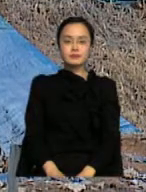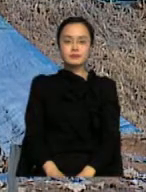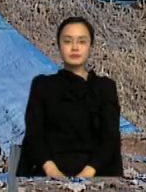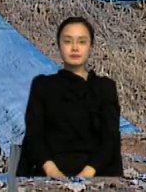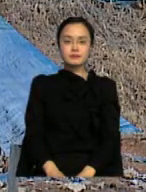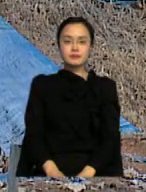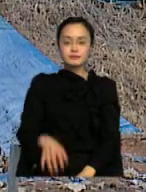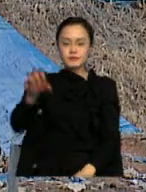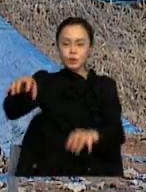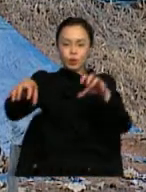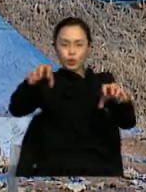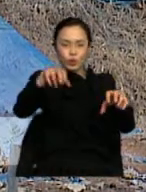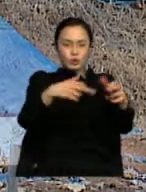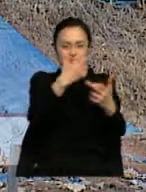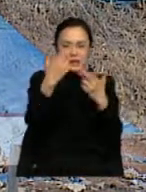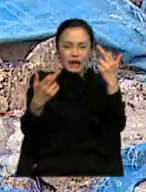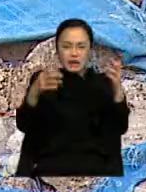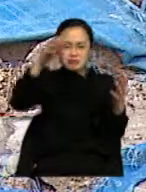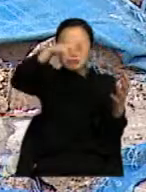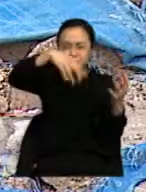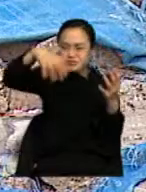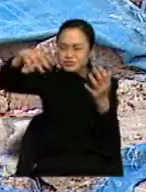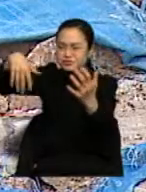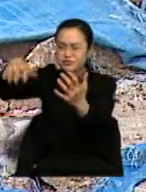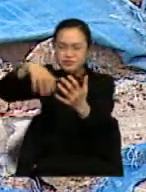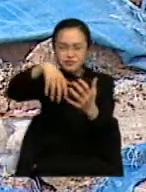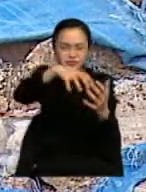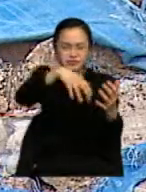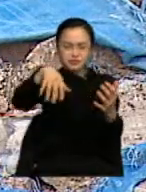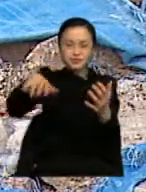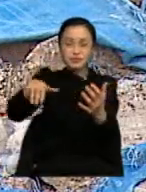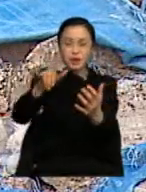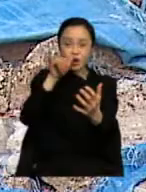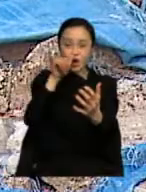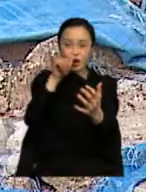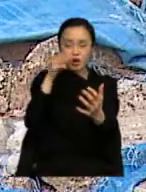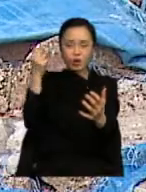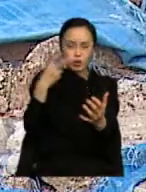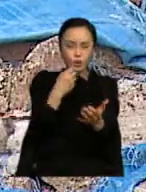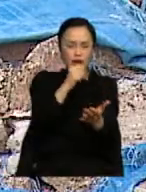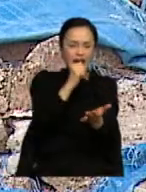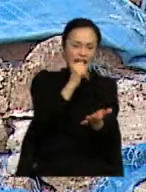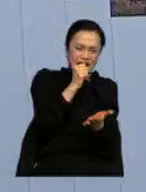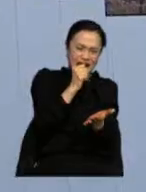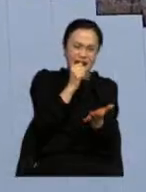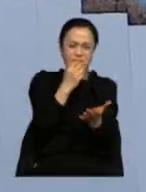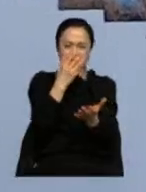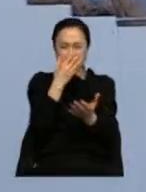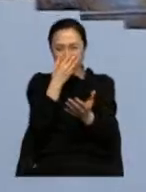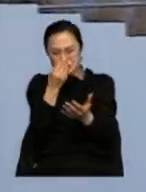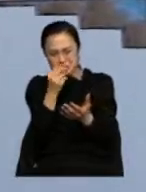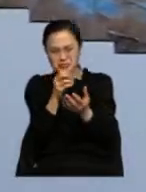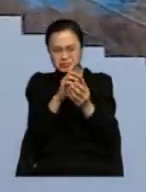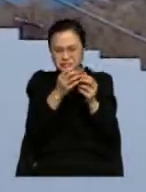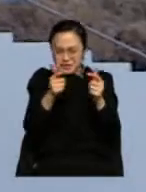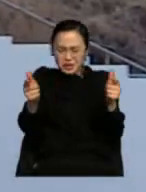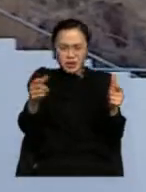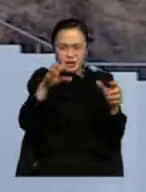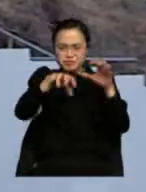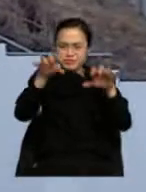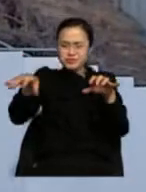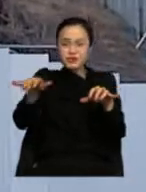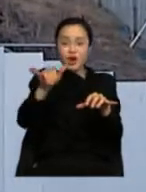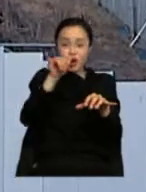곳곳이 8 쳐져 속살을 드러낸 산 여기저기에 는 공사 자재들이 널부러져 있습니다 지난 2015년부터